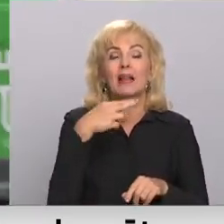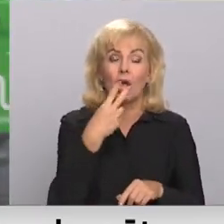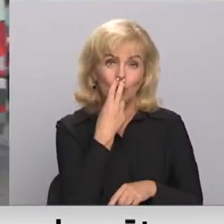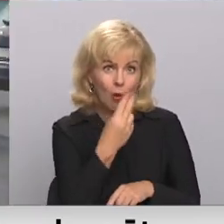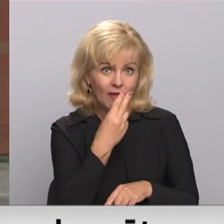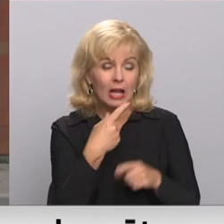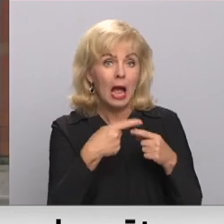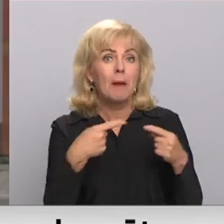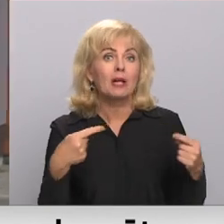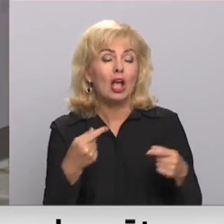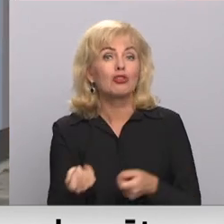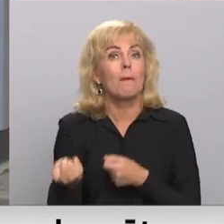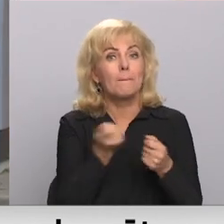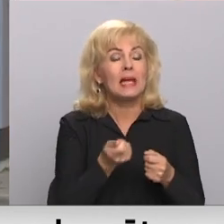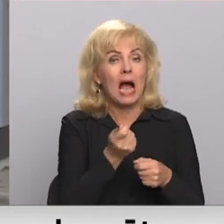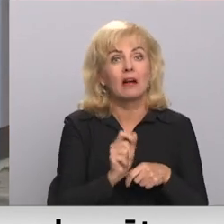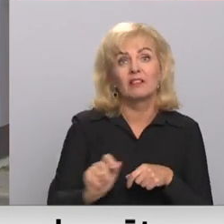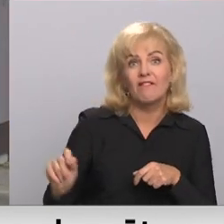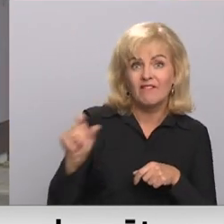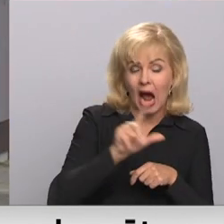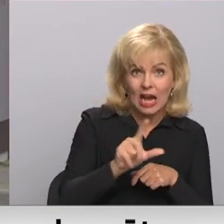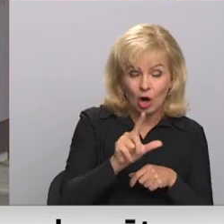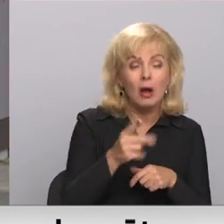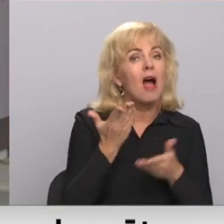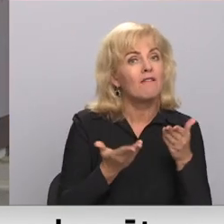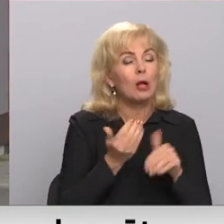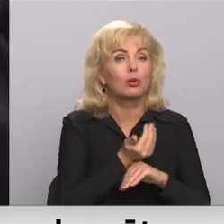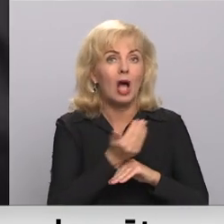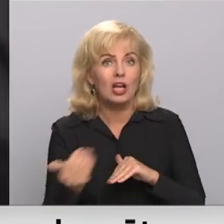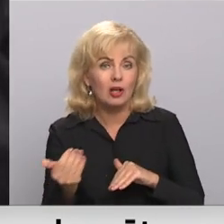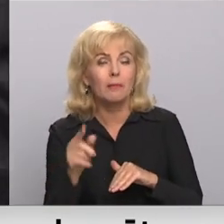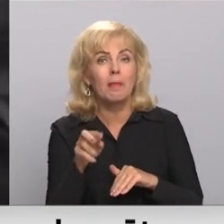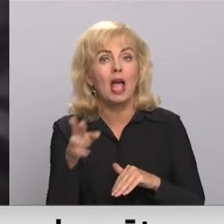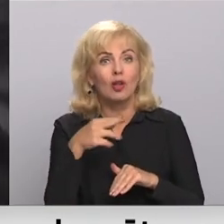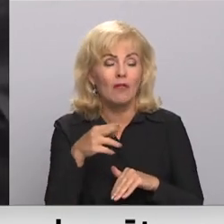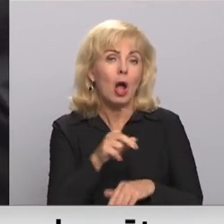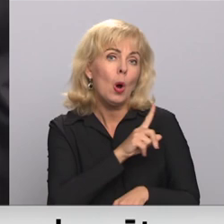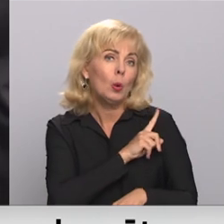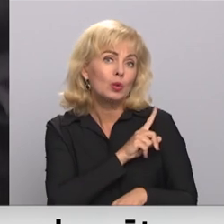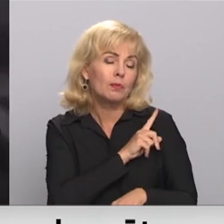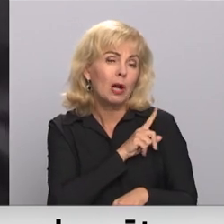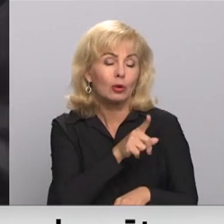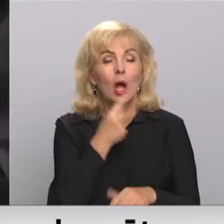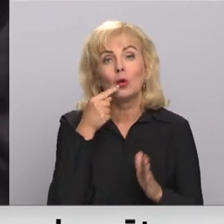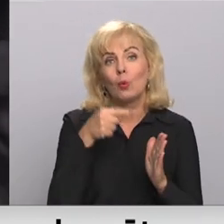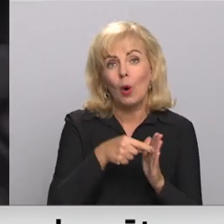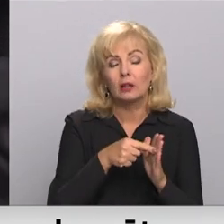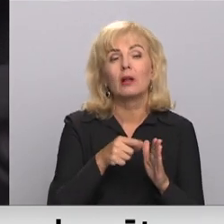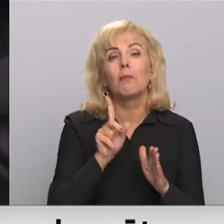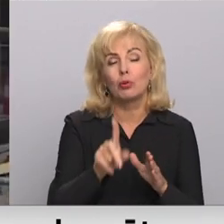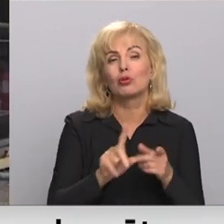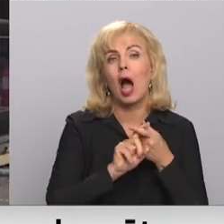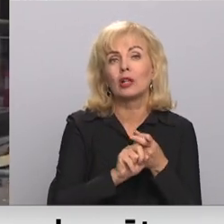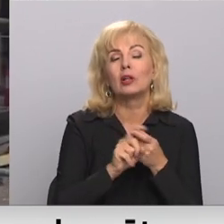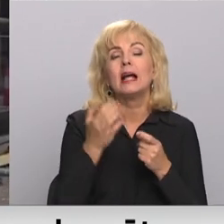piegādāto preču skaitu pieaugumu, taču runājot par iespējamu sūtījumu aizkavēšanos, šobrīd DPD saglabājot piesardzīgu optimismu norādot, ka daudz kas būs atkarīgs